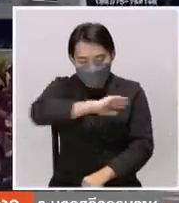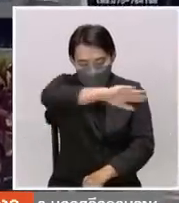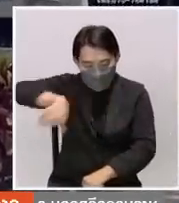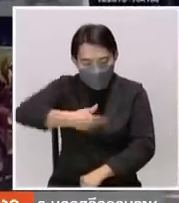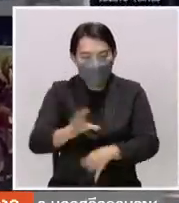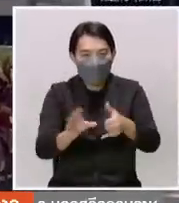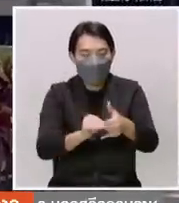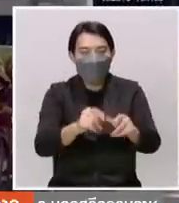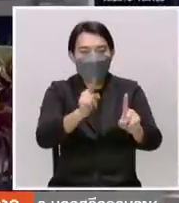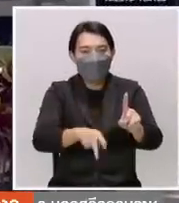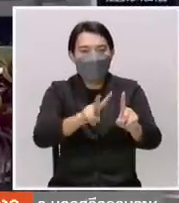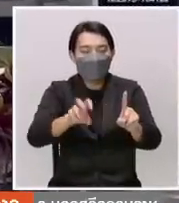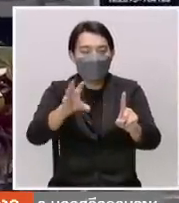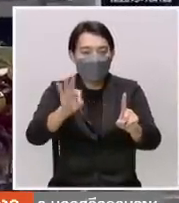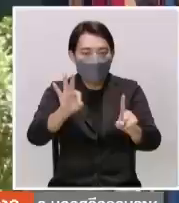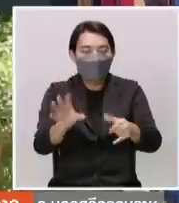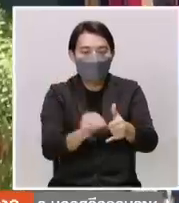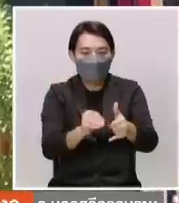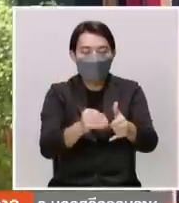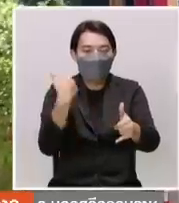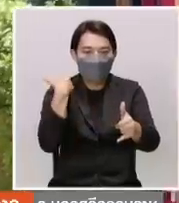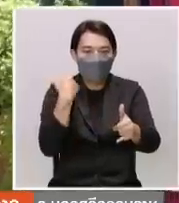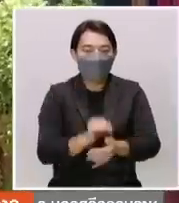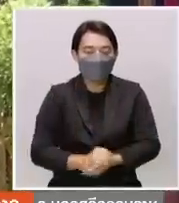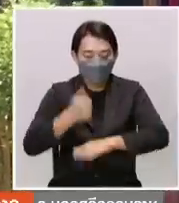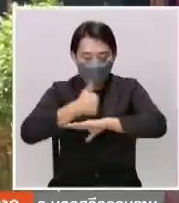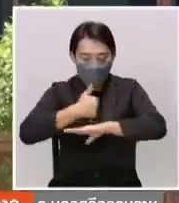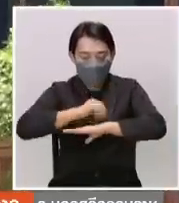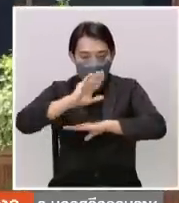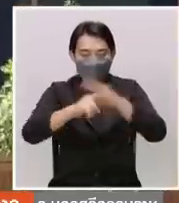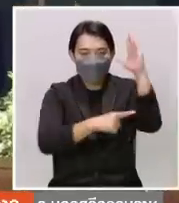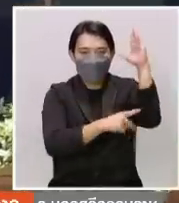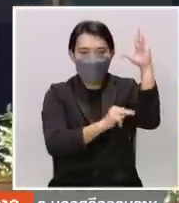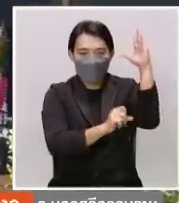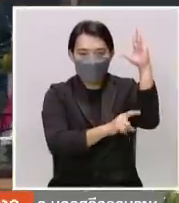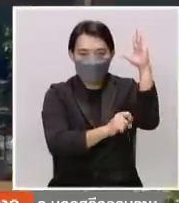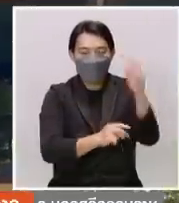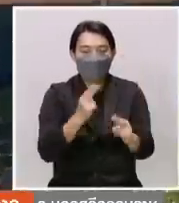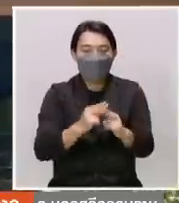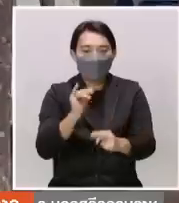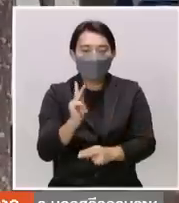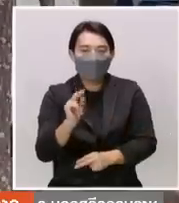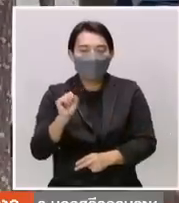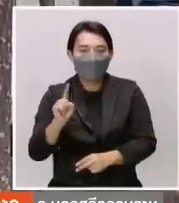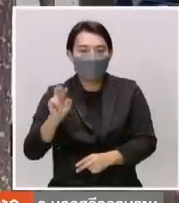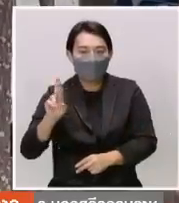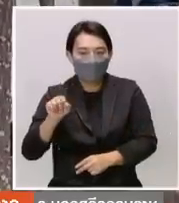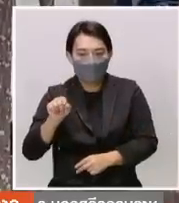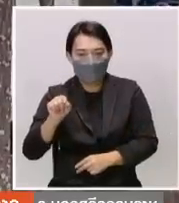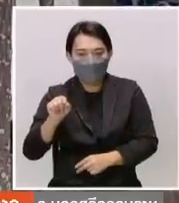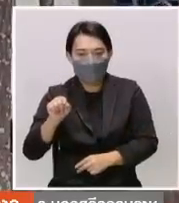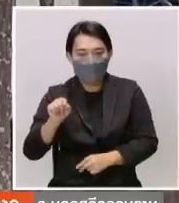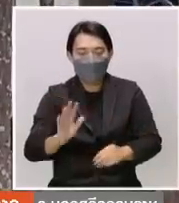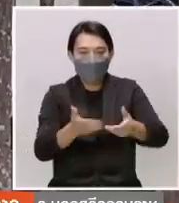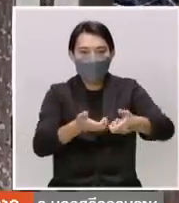ด 1,259 คนนะคะท่านผู้ว่าราชการจังหวัดนครศรีธรรมราชคุณไกรศรวิสิทธิ์วงศ์เปิดเผยว่า